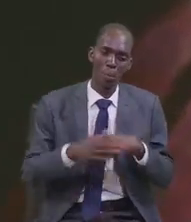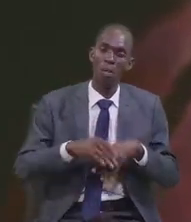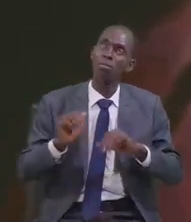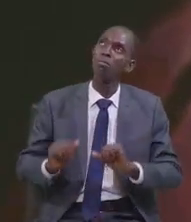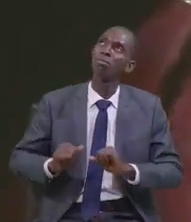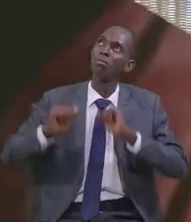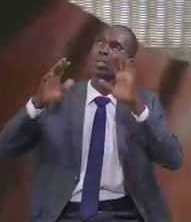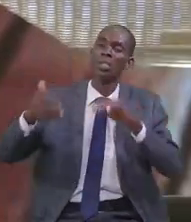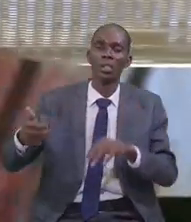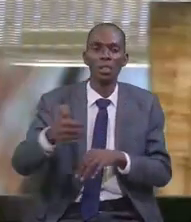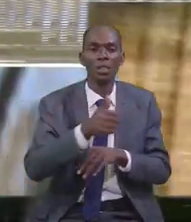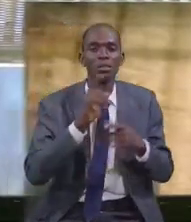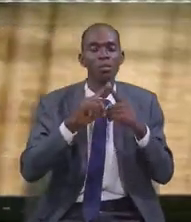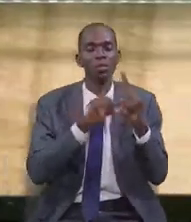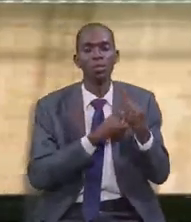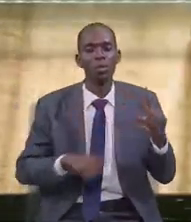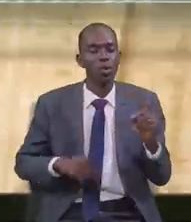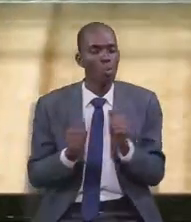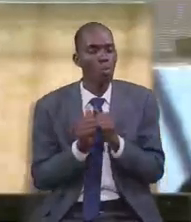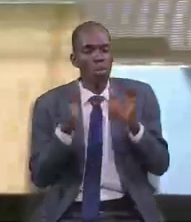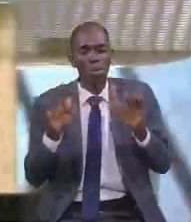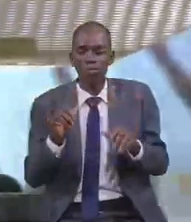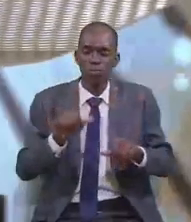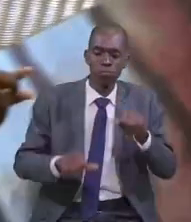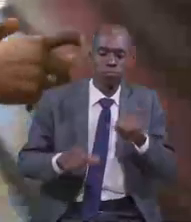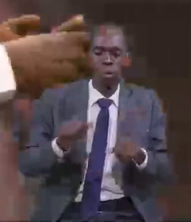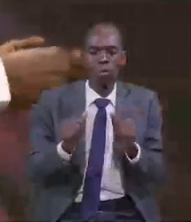Seigneur sans interruption.